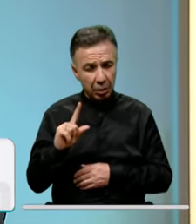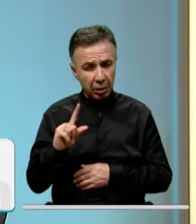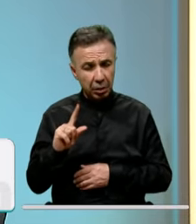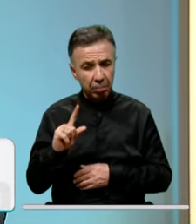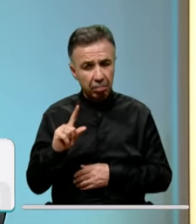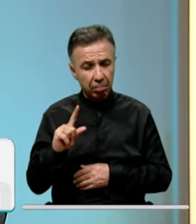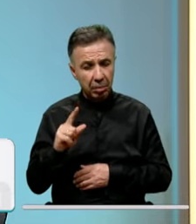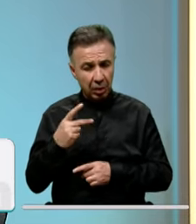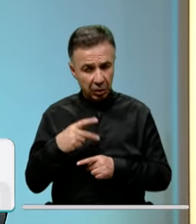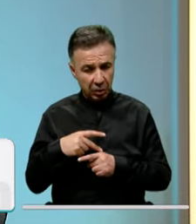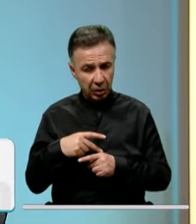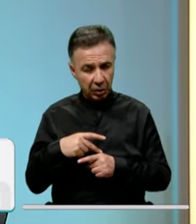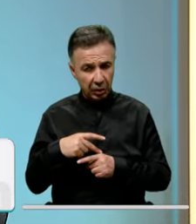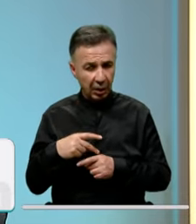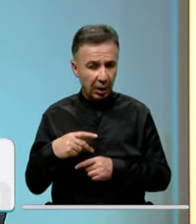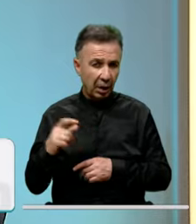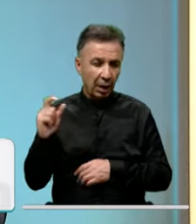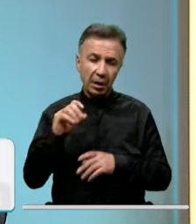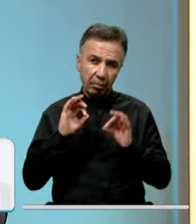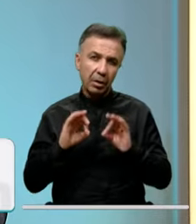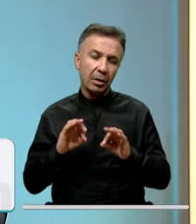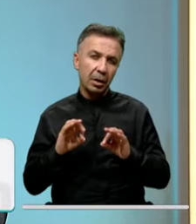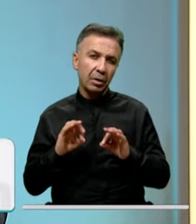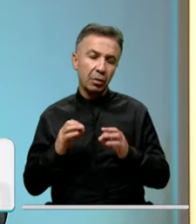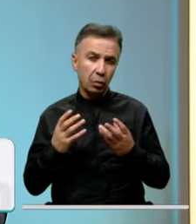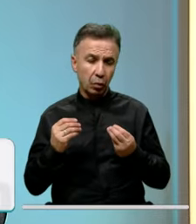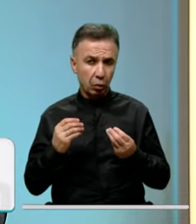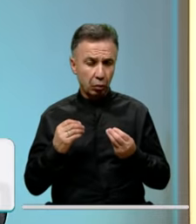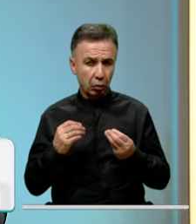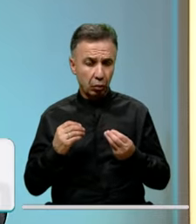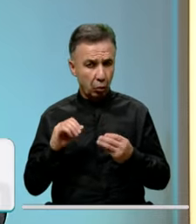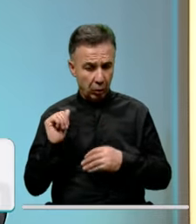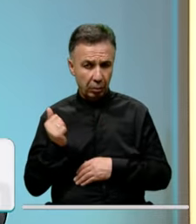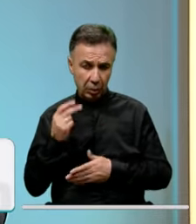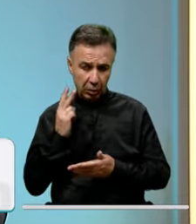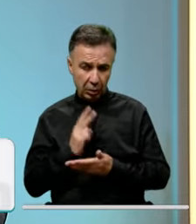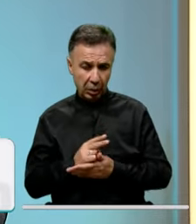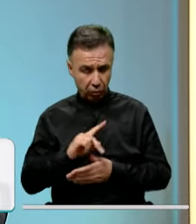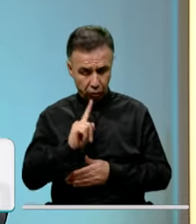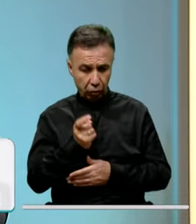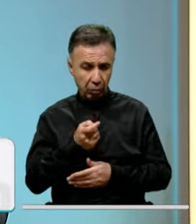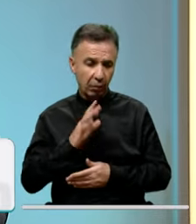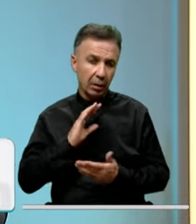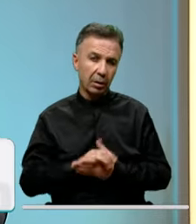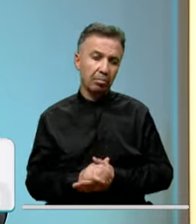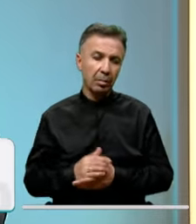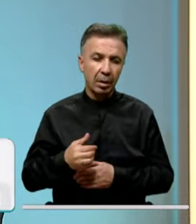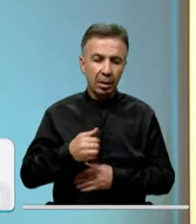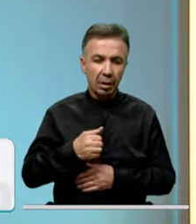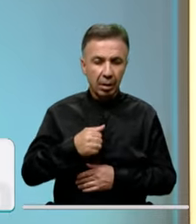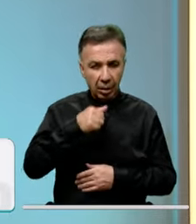sonuçta Zilhicce'nin başlangıcı o kadar hassas tespit ediliyor ki Furkan hocam. Hacda